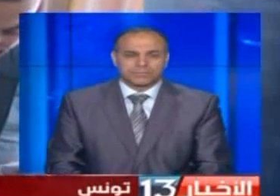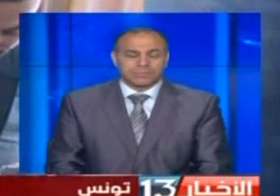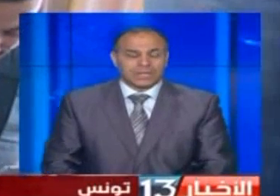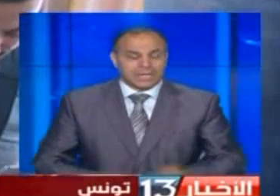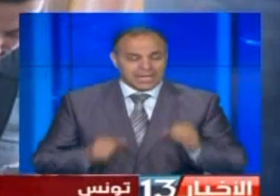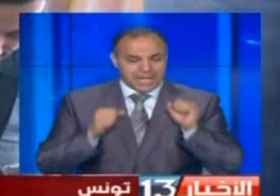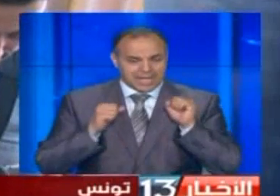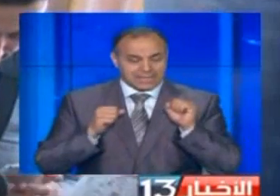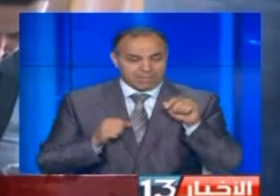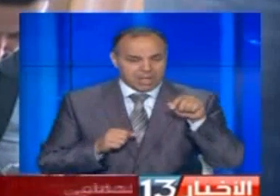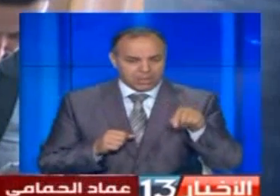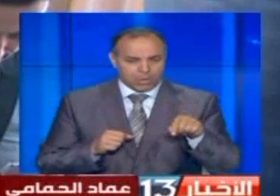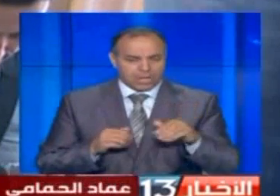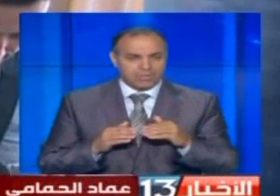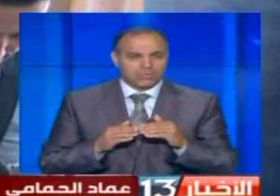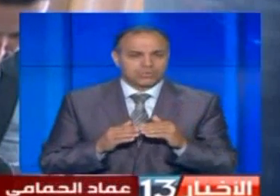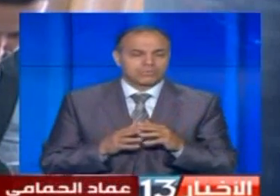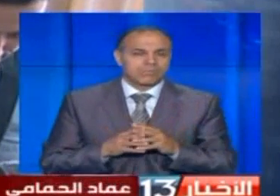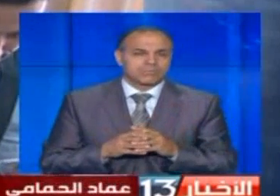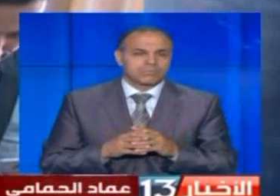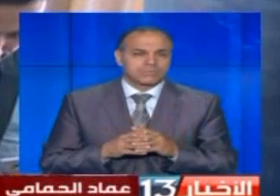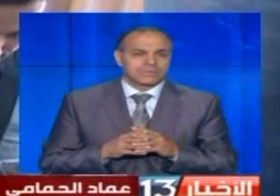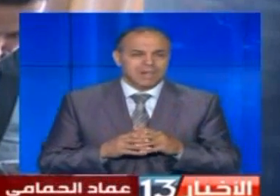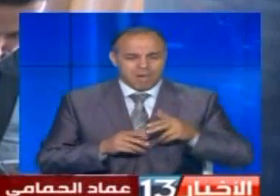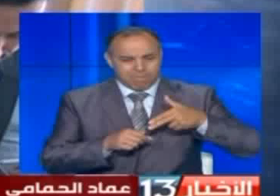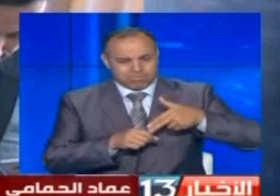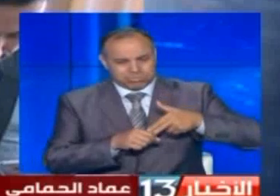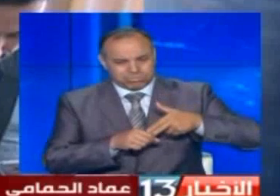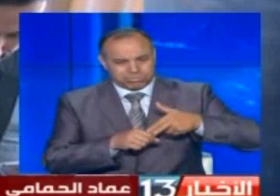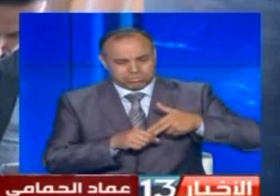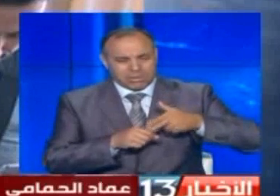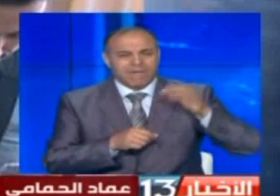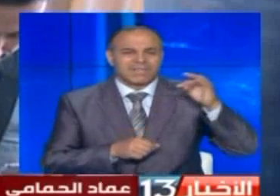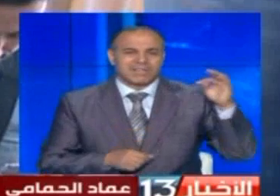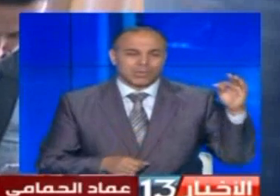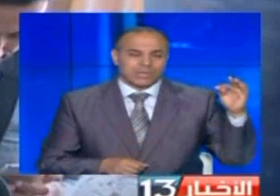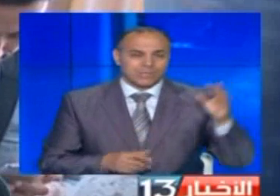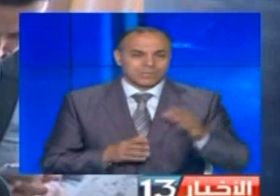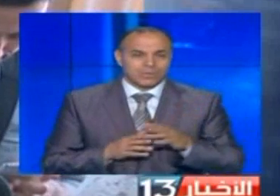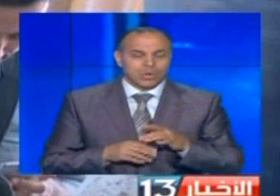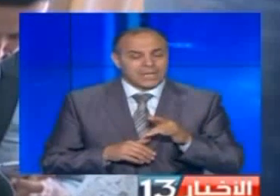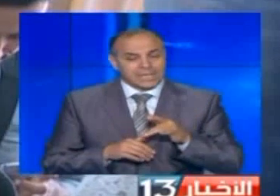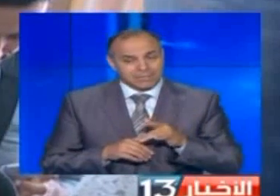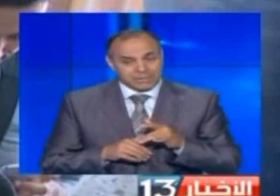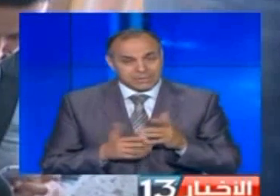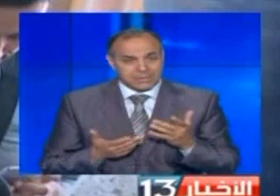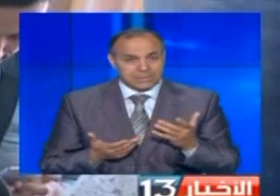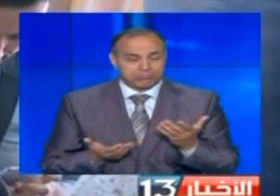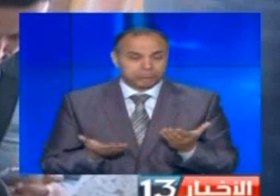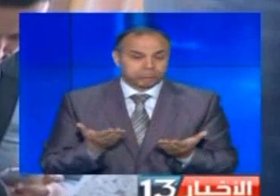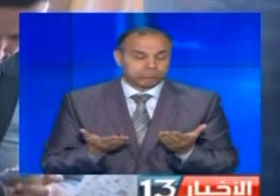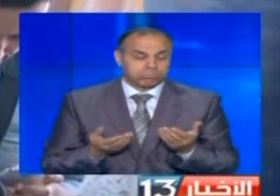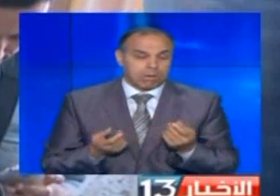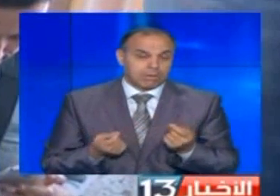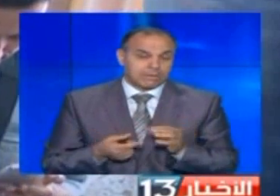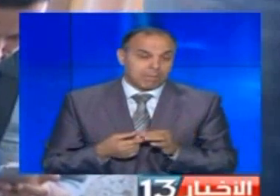الاعتصام اللي واقع على مستوى محطة الضخ البترول في تطاوين ولا يمس في الموازنات